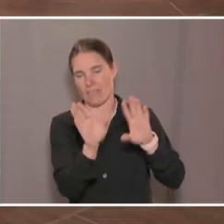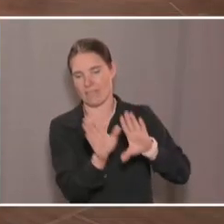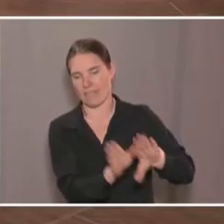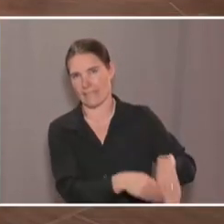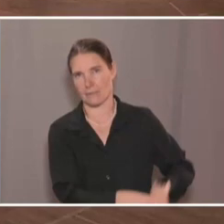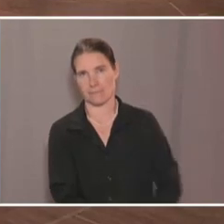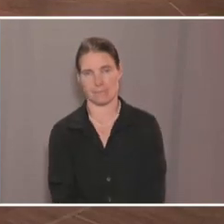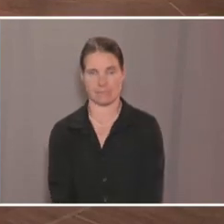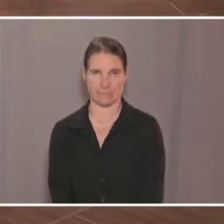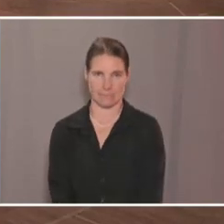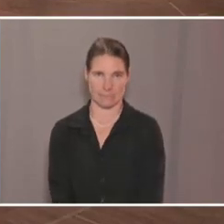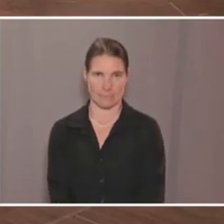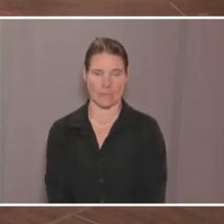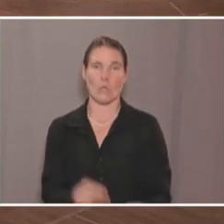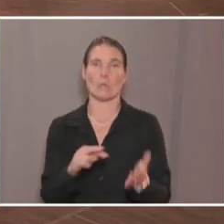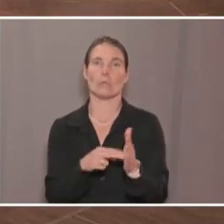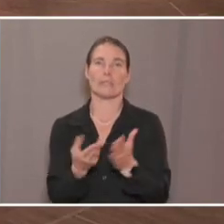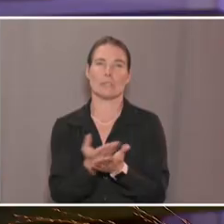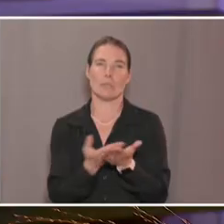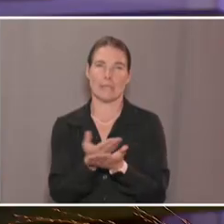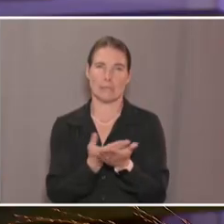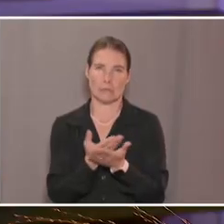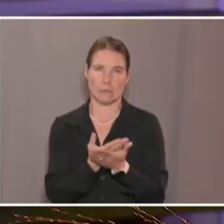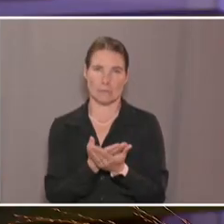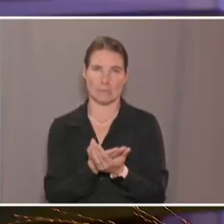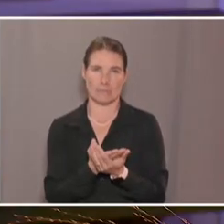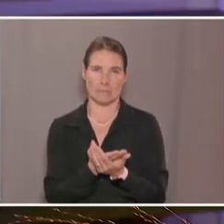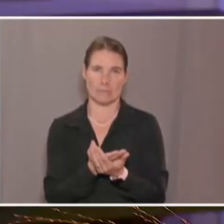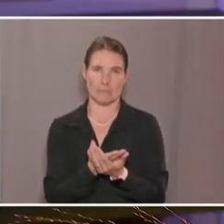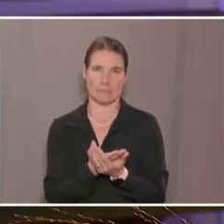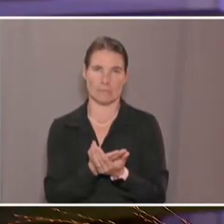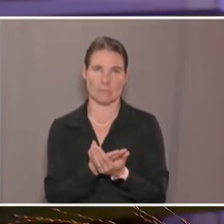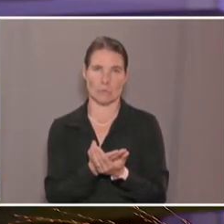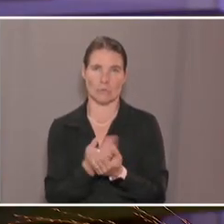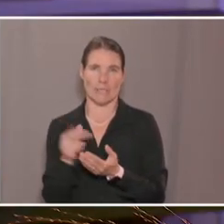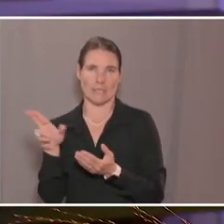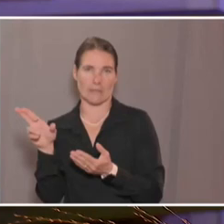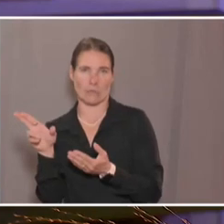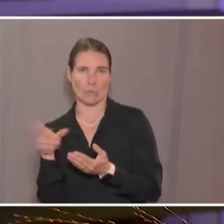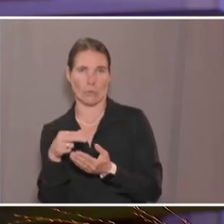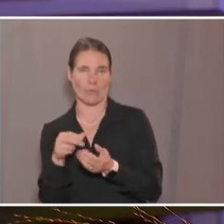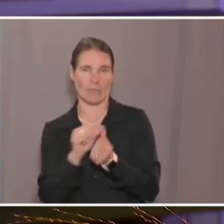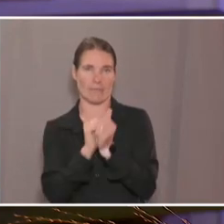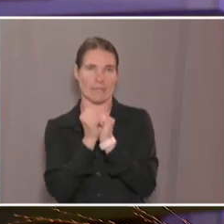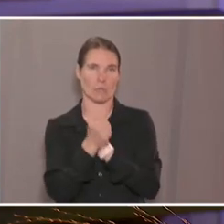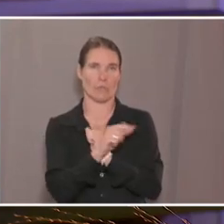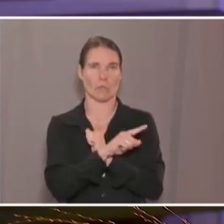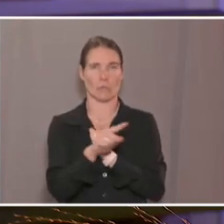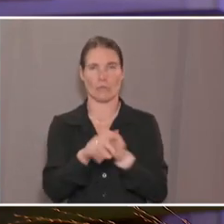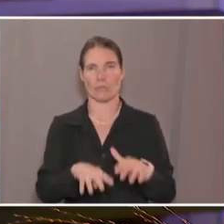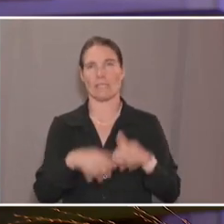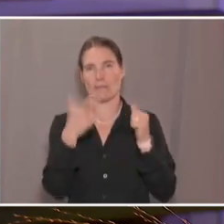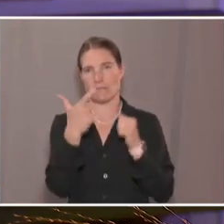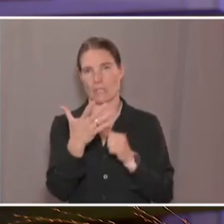Zuletzt zur politischen Bildung, dem Projekt der Re-Education 1952 als neues